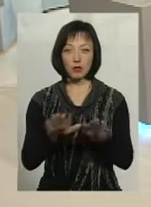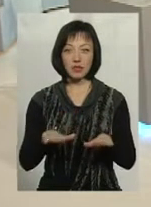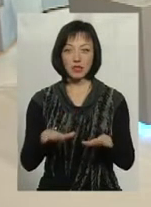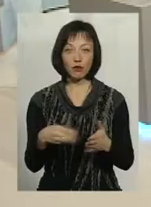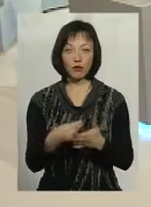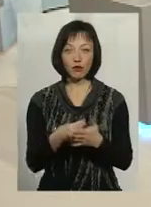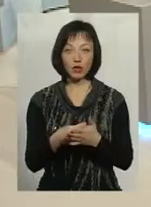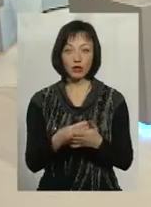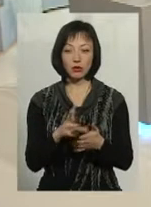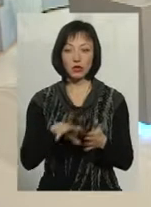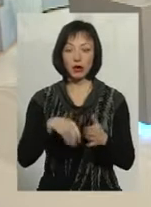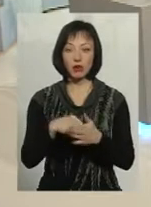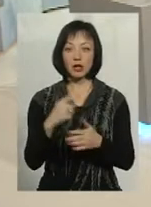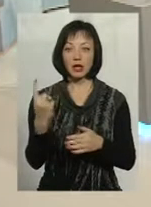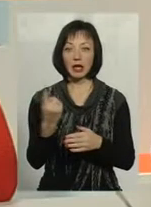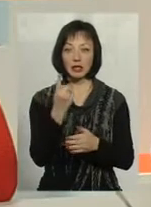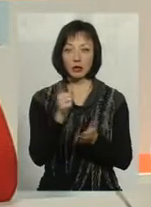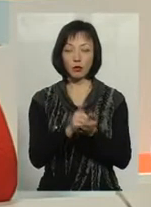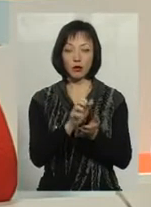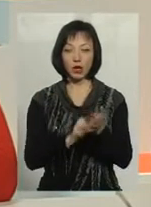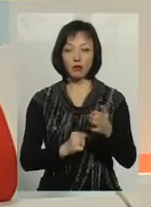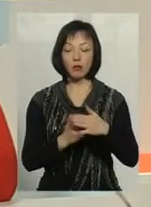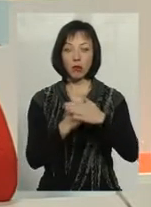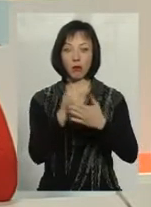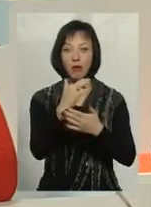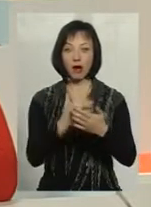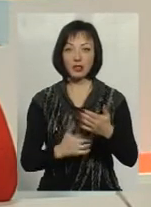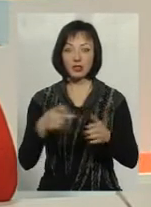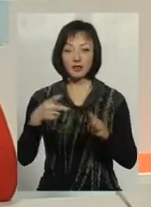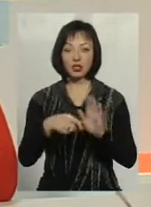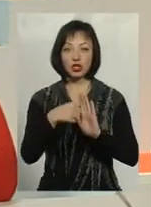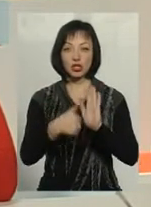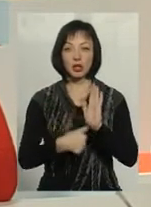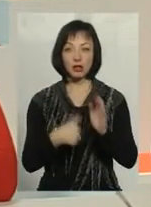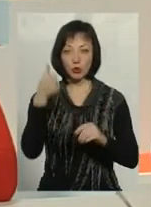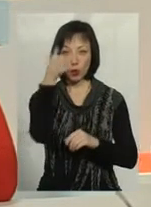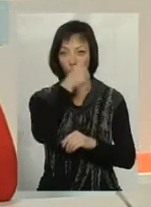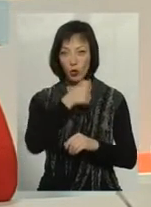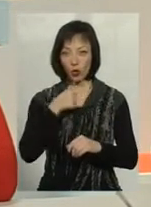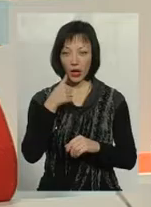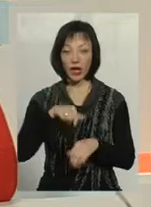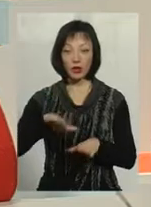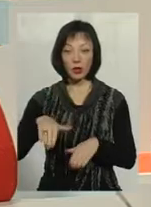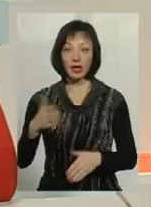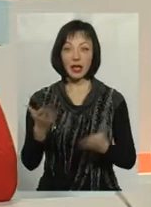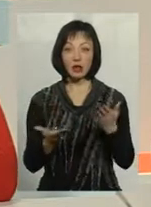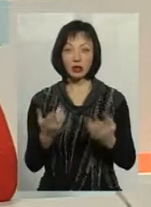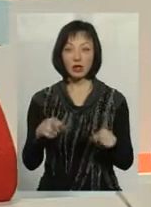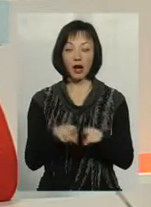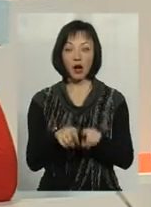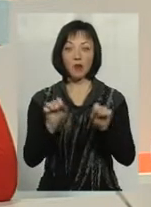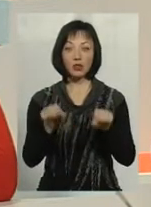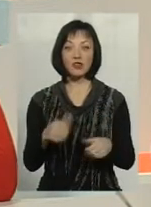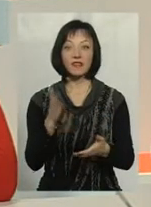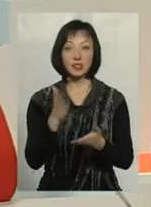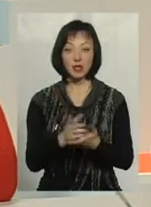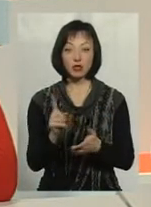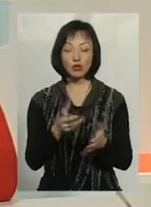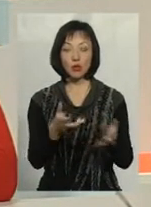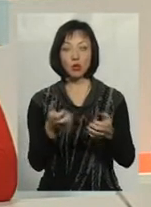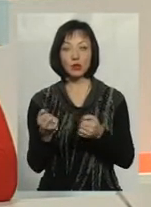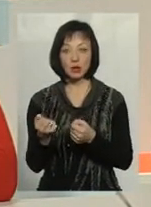ввели все-таки не від мінімальної заробітної плати, а від мінімального прожиткового рівня. Тобто, якщо